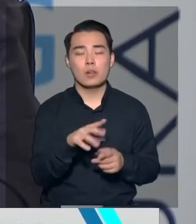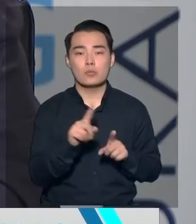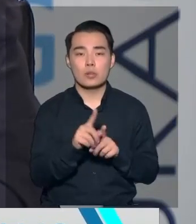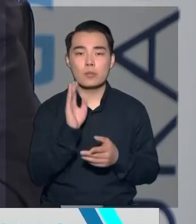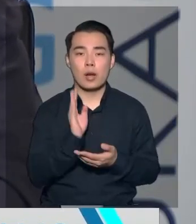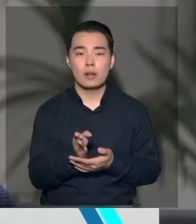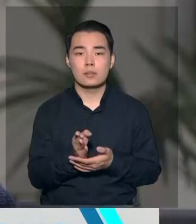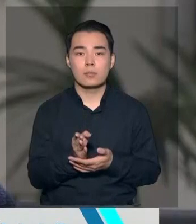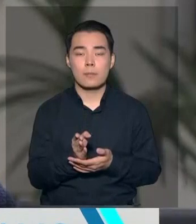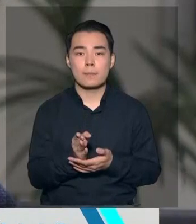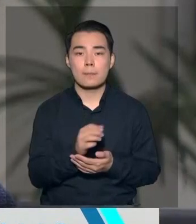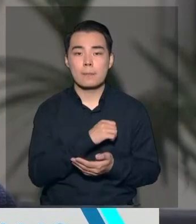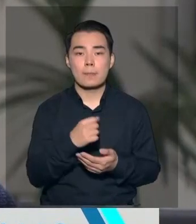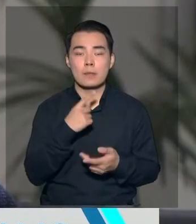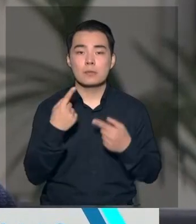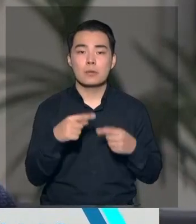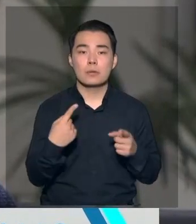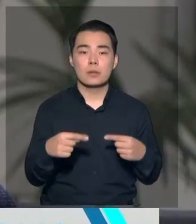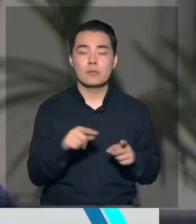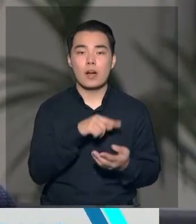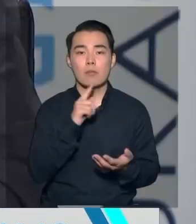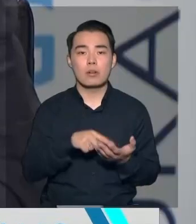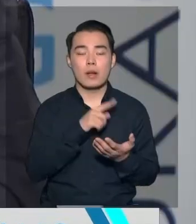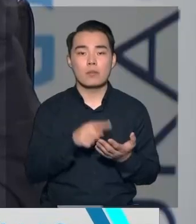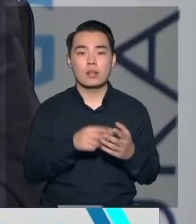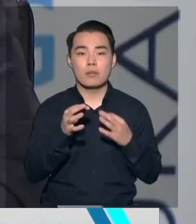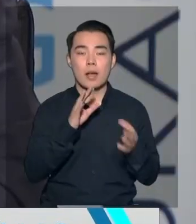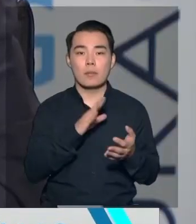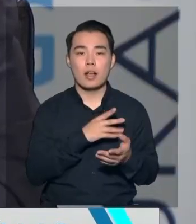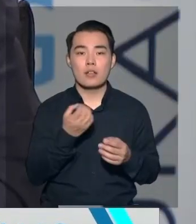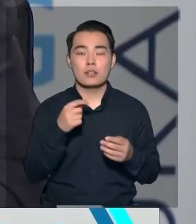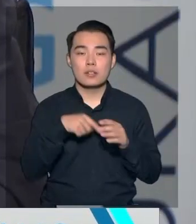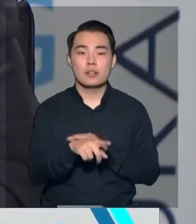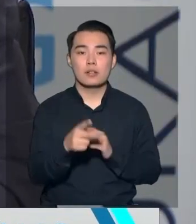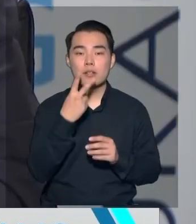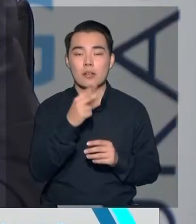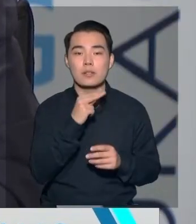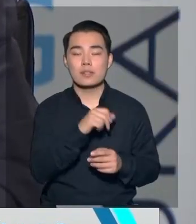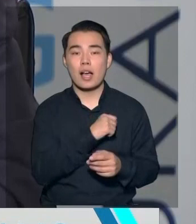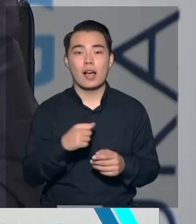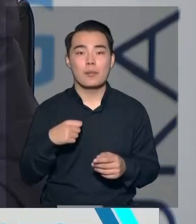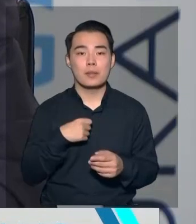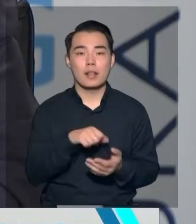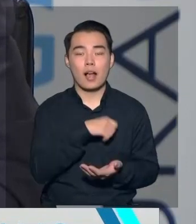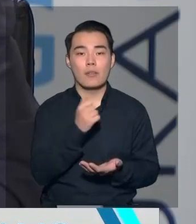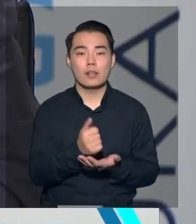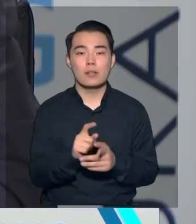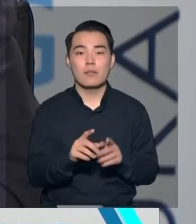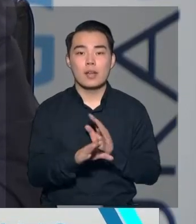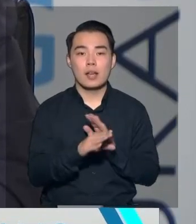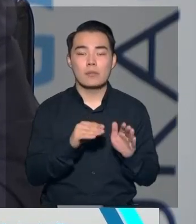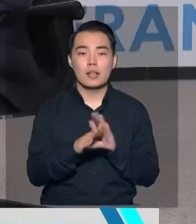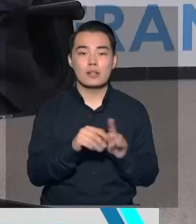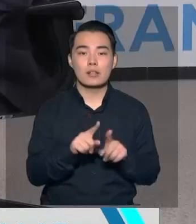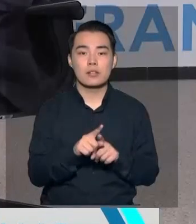Неге сол жақта бақ сынамасқа дегенде сұрақтар туындап жатыр, бірақ енді көреміз ғой. Бірақ ең бастысы сайлау қызу талқыланып